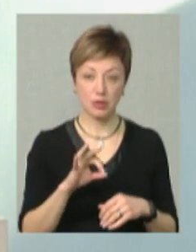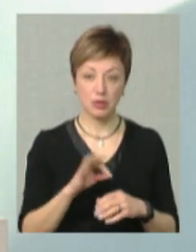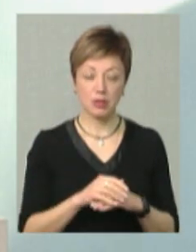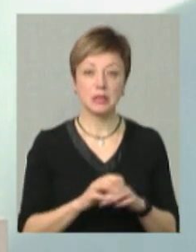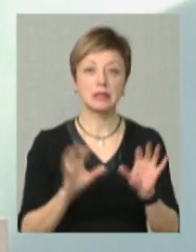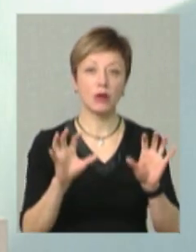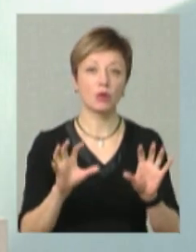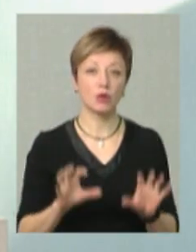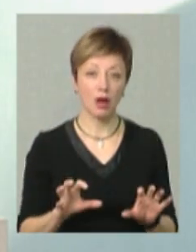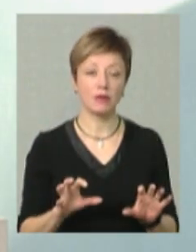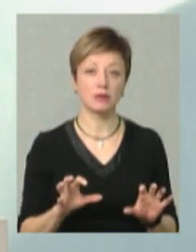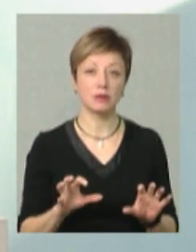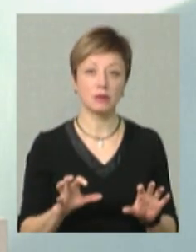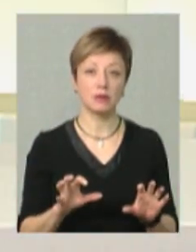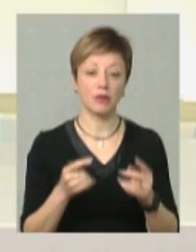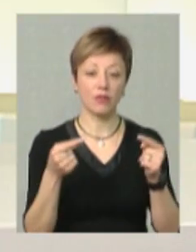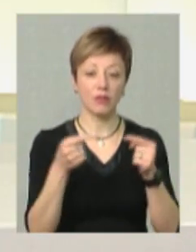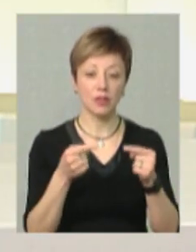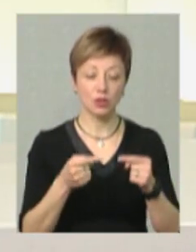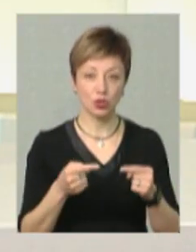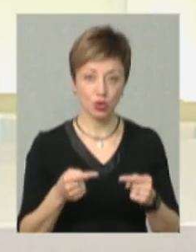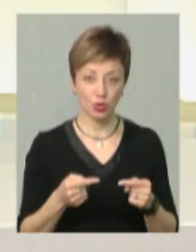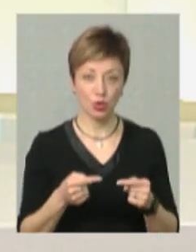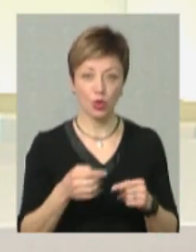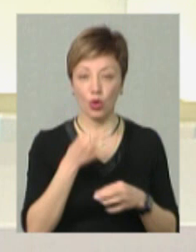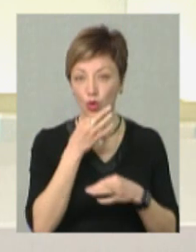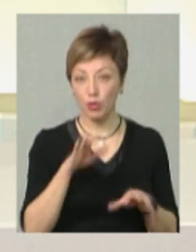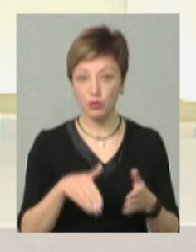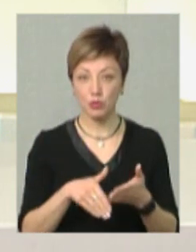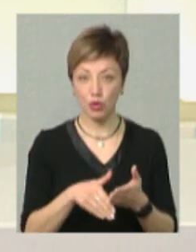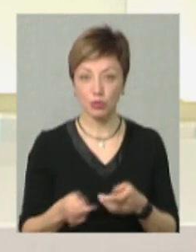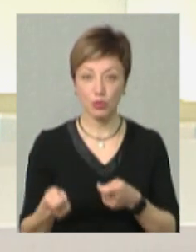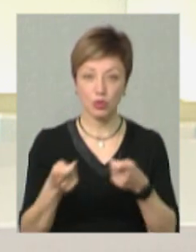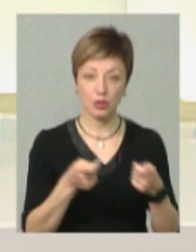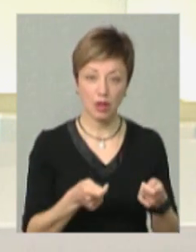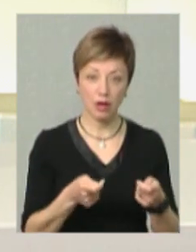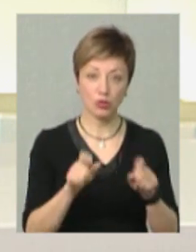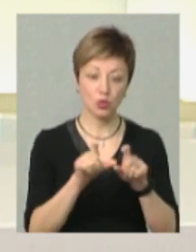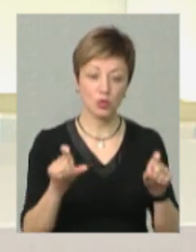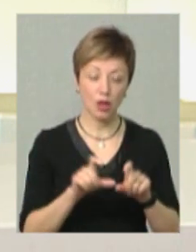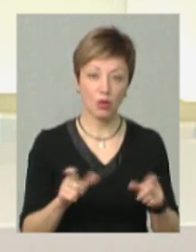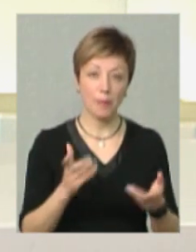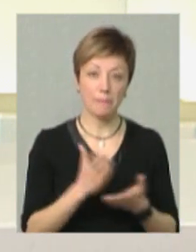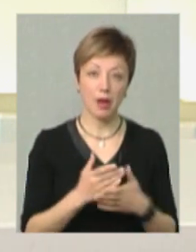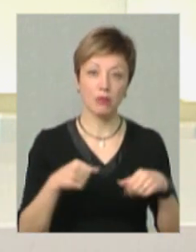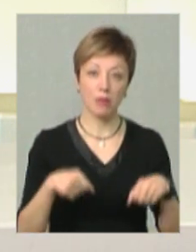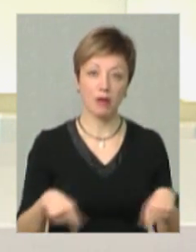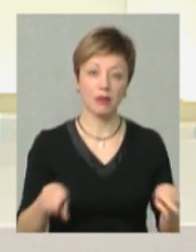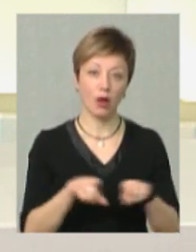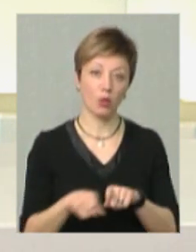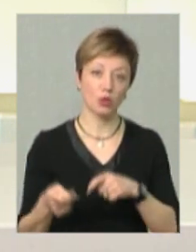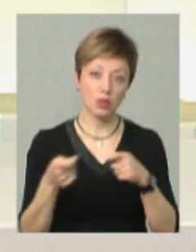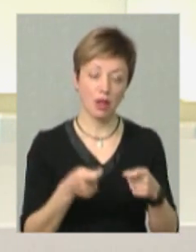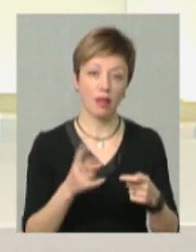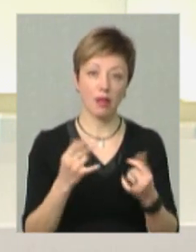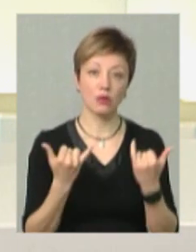в законодавстві визначено любим способом доставки з установами, які мають право на таку доставку.